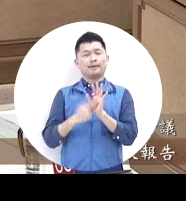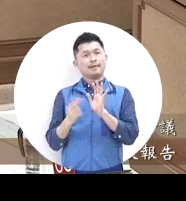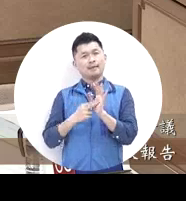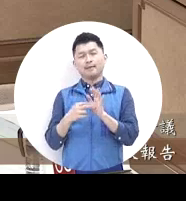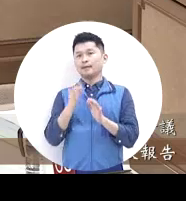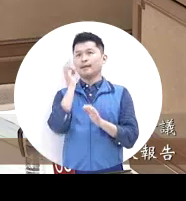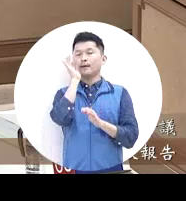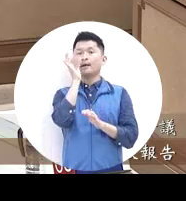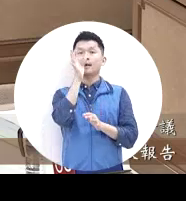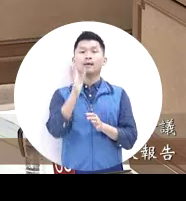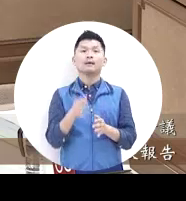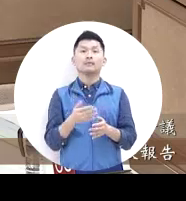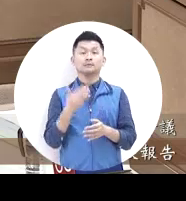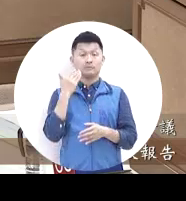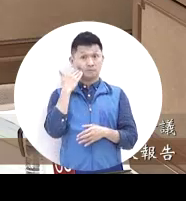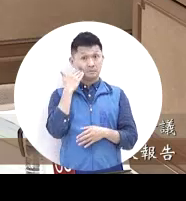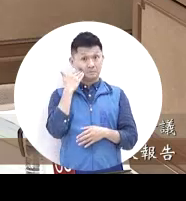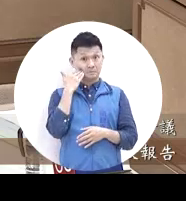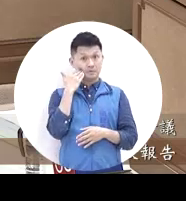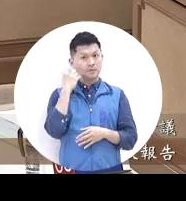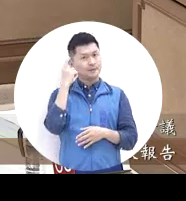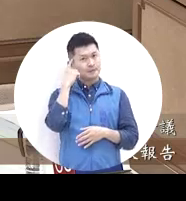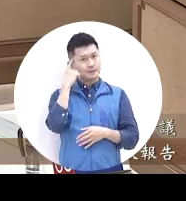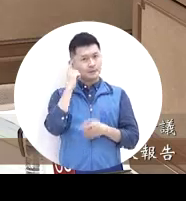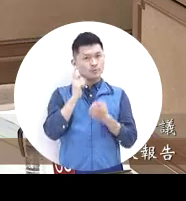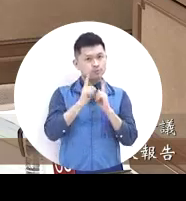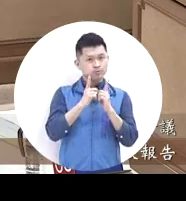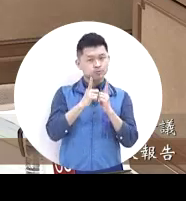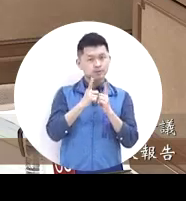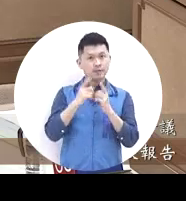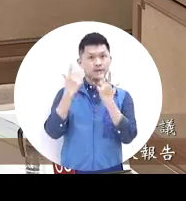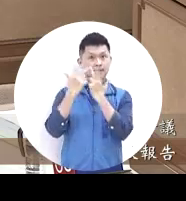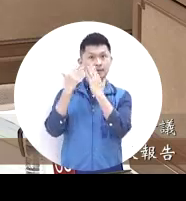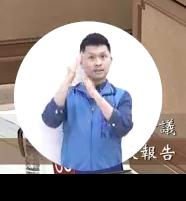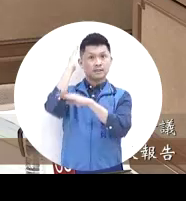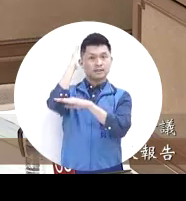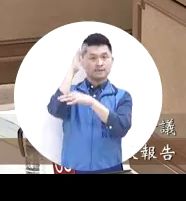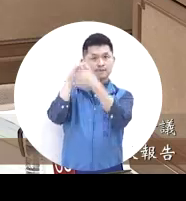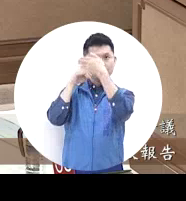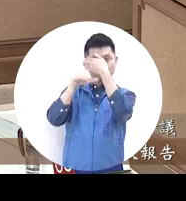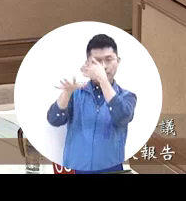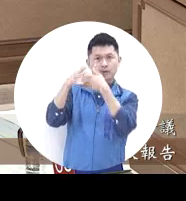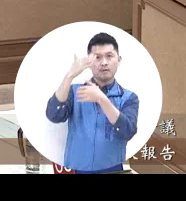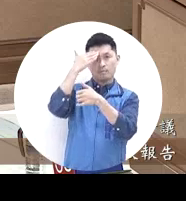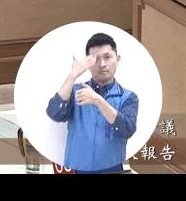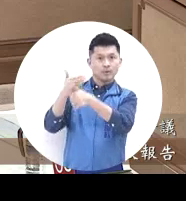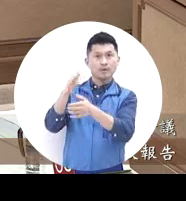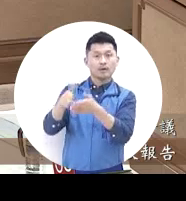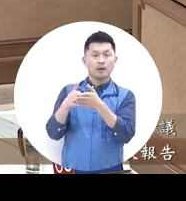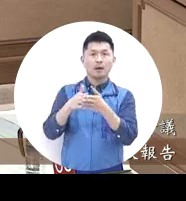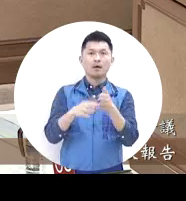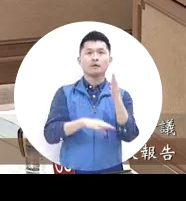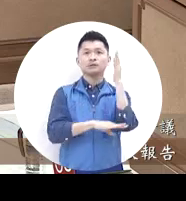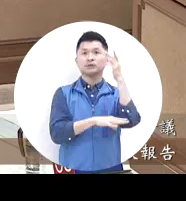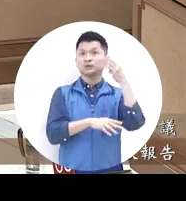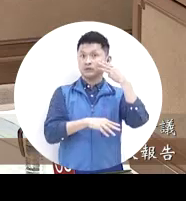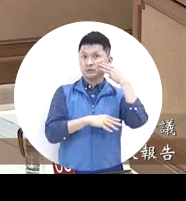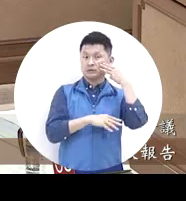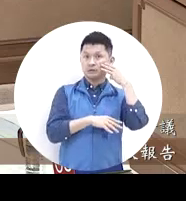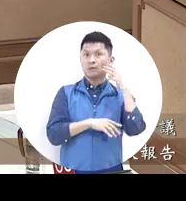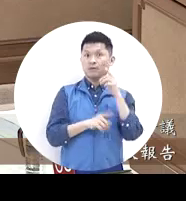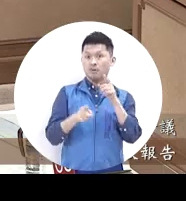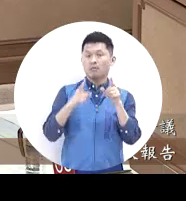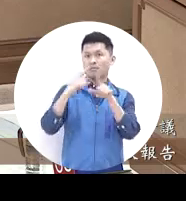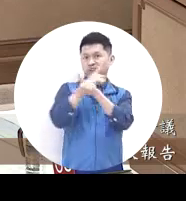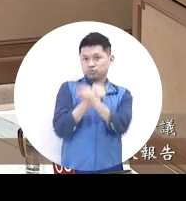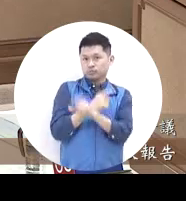天如果说真的想要去做打击新北市政府，我们应该要你用政治的方式来处理，我们就用政治的方式。我